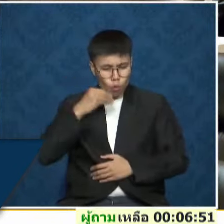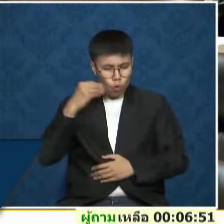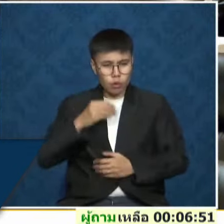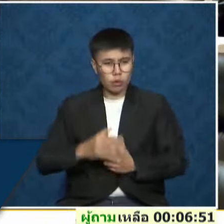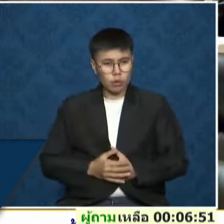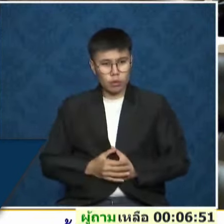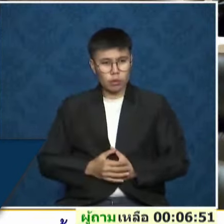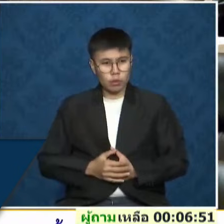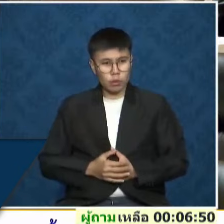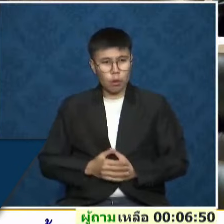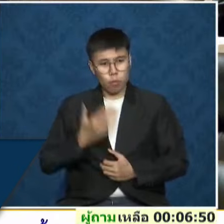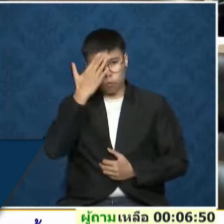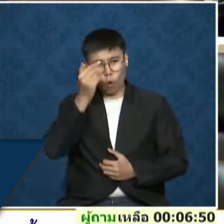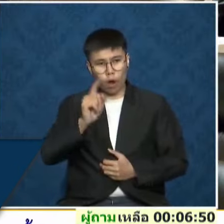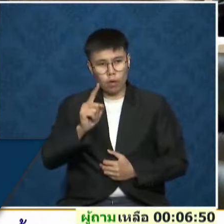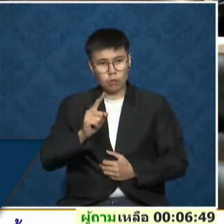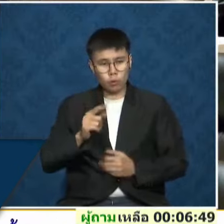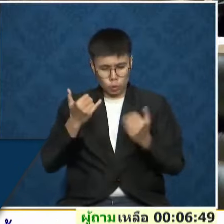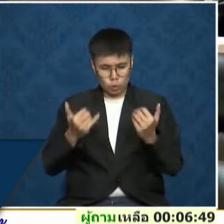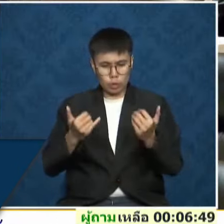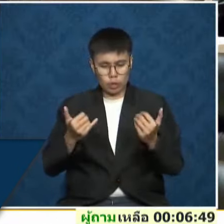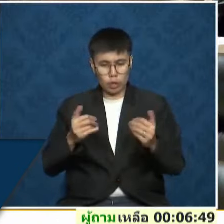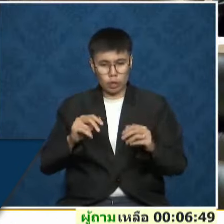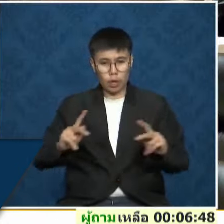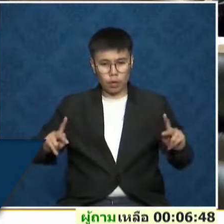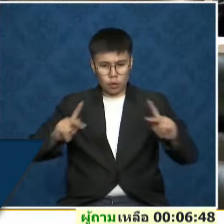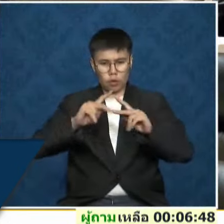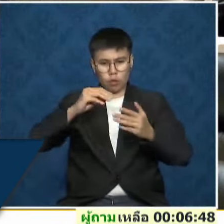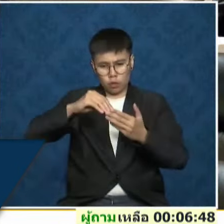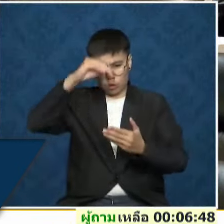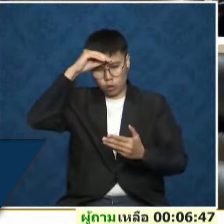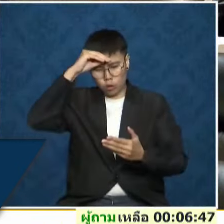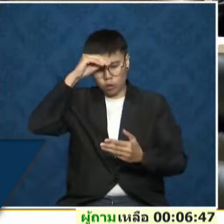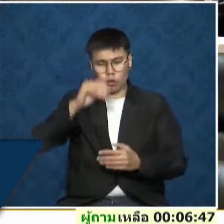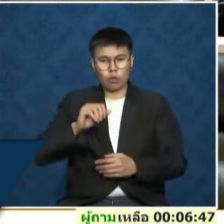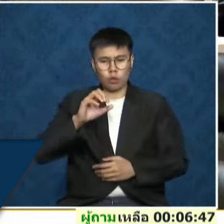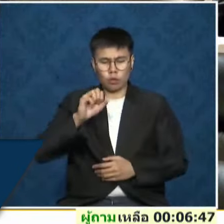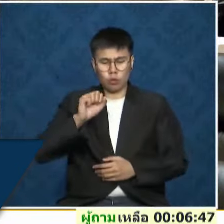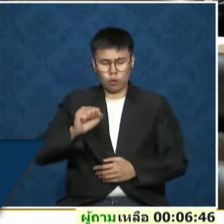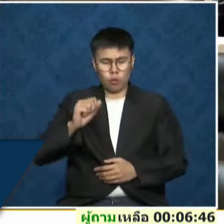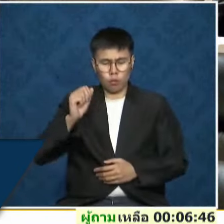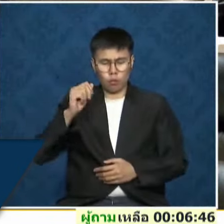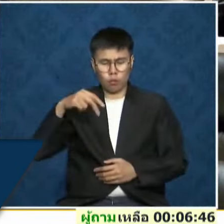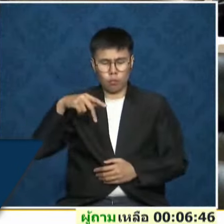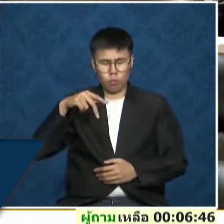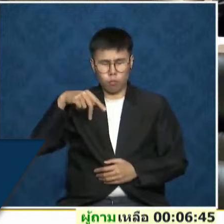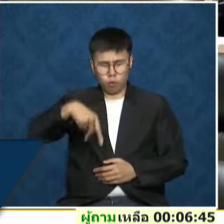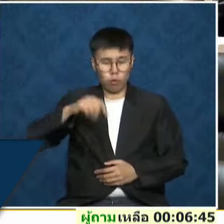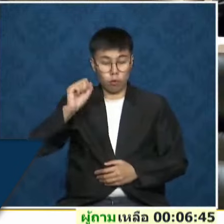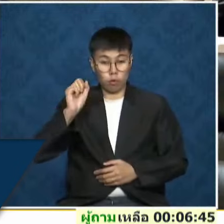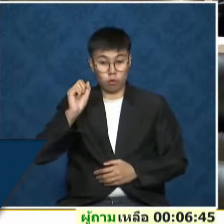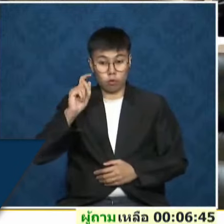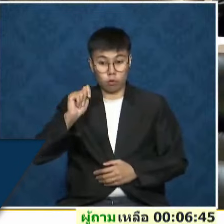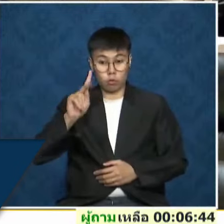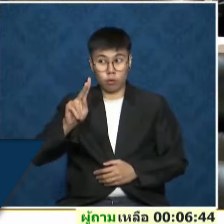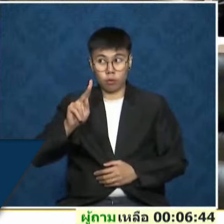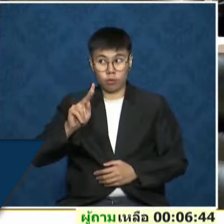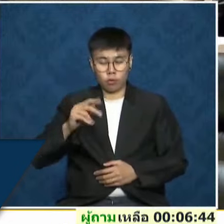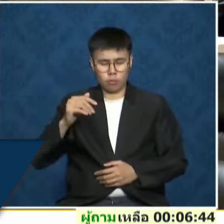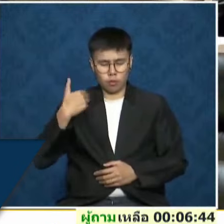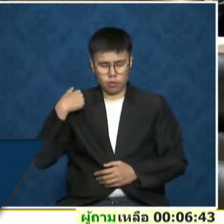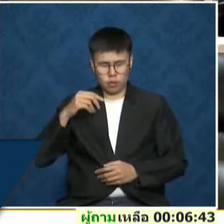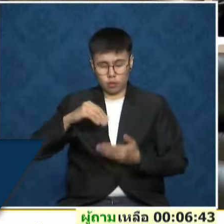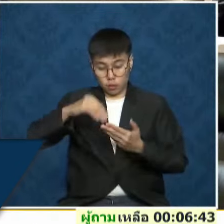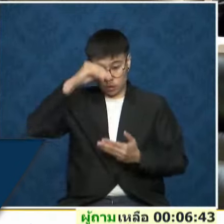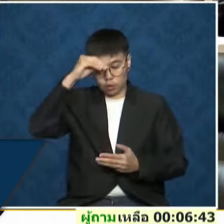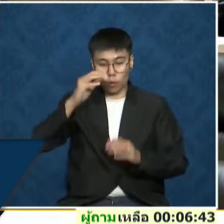ะนะคะเพราะว่าปัจจุบันเนี่ยกระทรวงศึกษาธิการโดยเฉพาะสปท.ใช้ระบบขั้นบันไดใช้เกณฑ์นักเรียน40